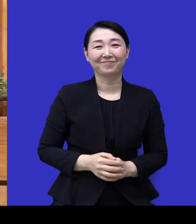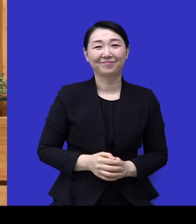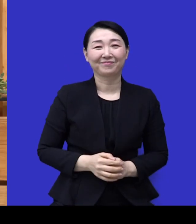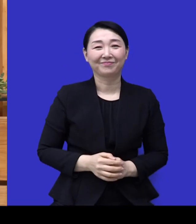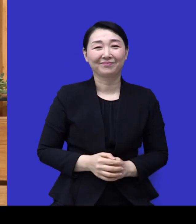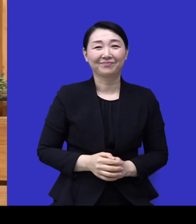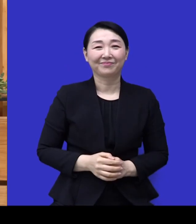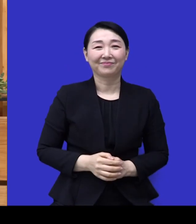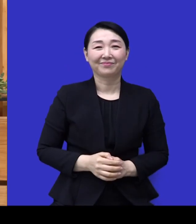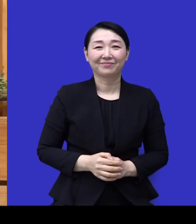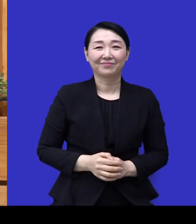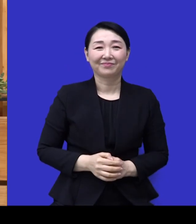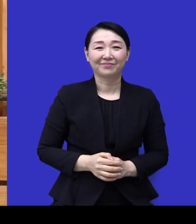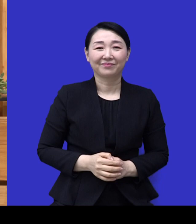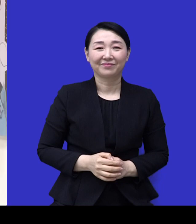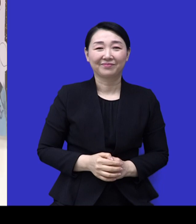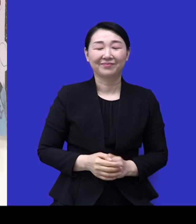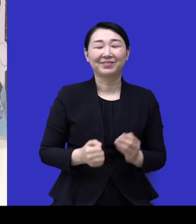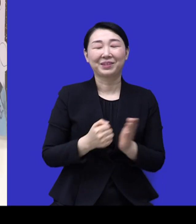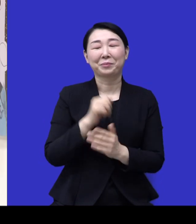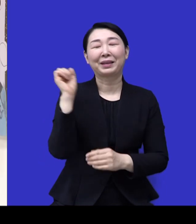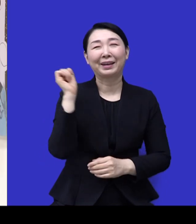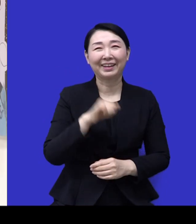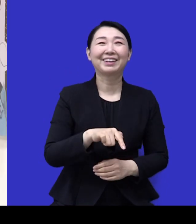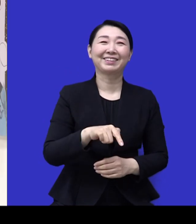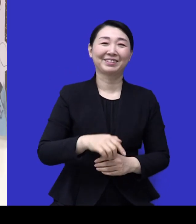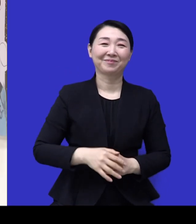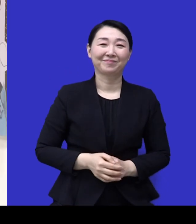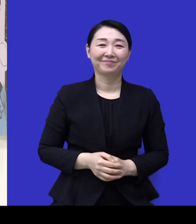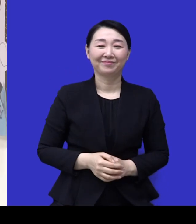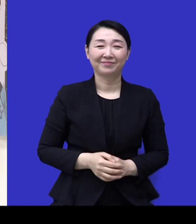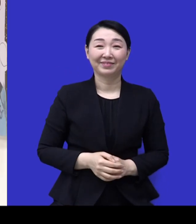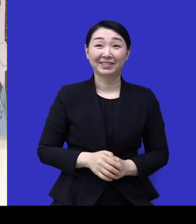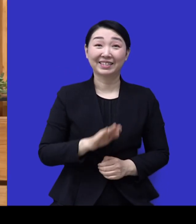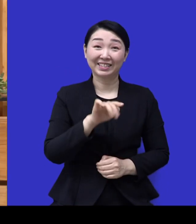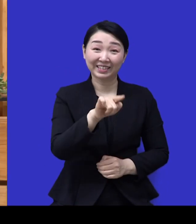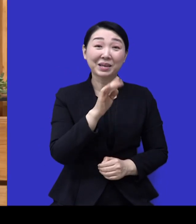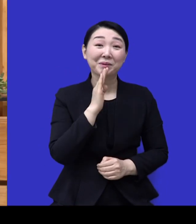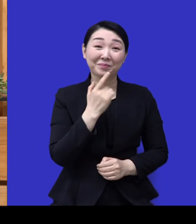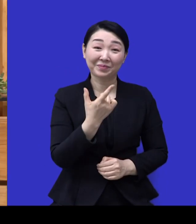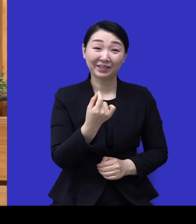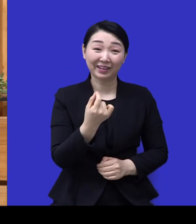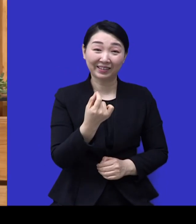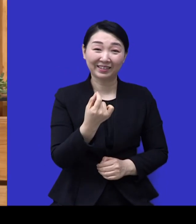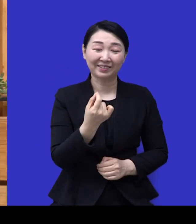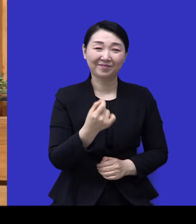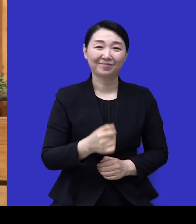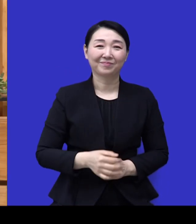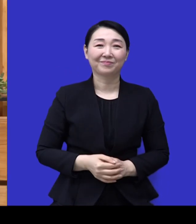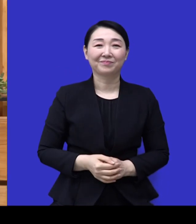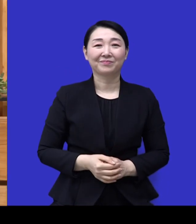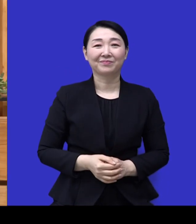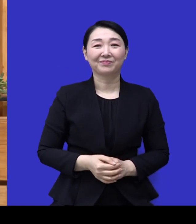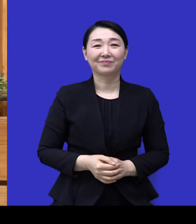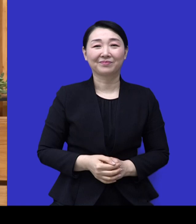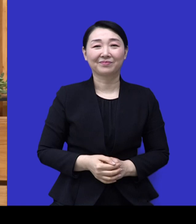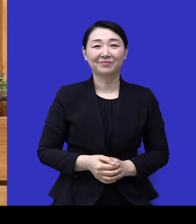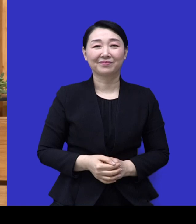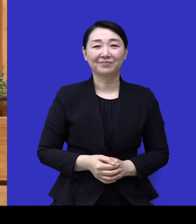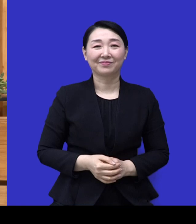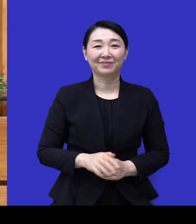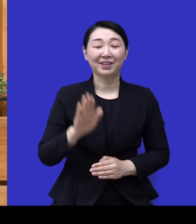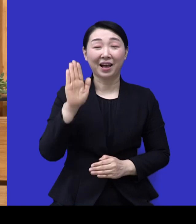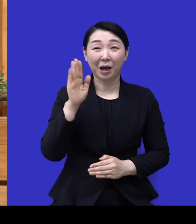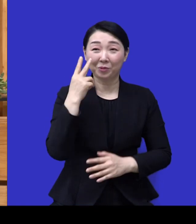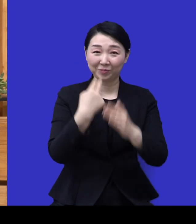말씀을 하셨는데 그래서 그랬군요. 근데 그것이 맞는 우리의 임무가 아닐까 하는 생각이 들었어요.